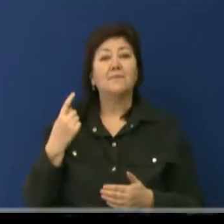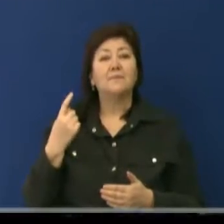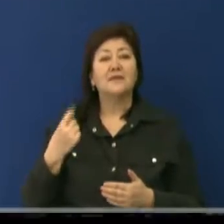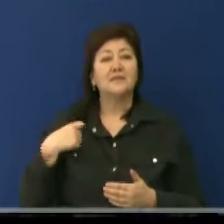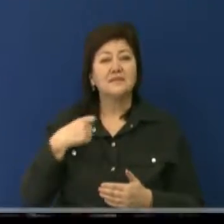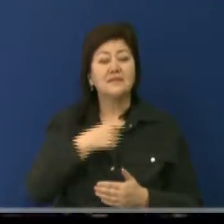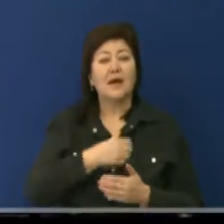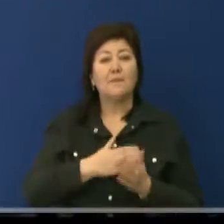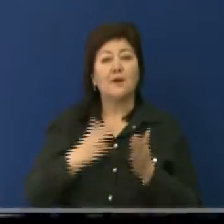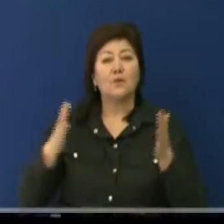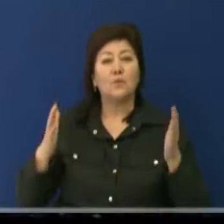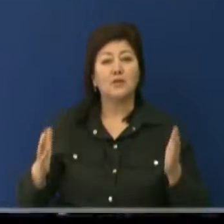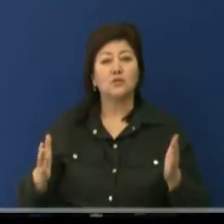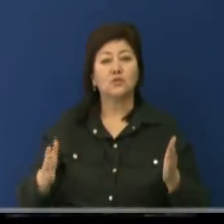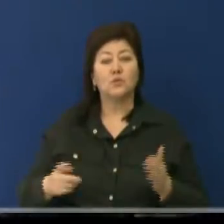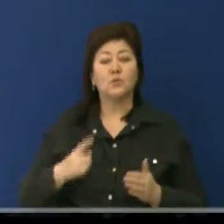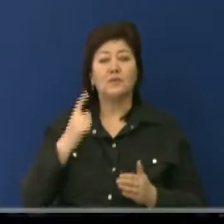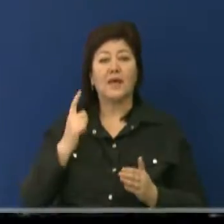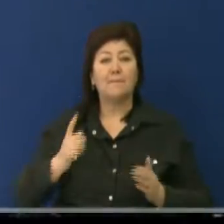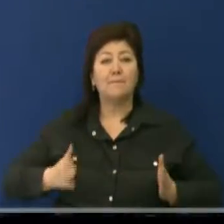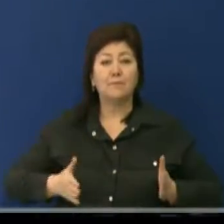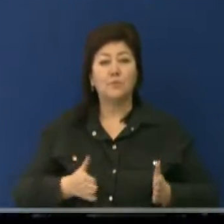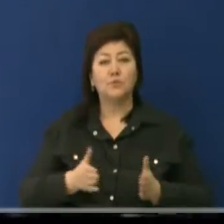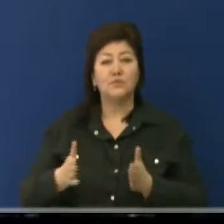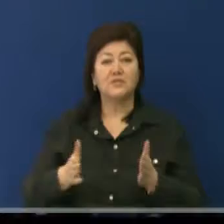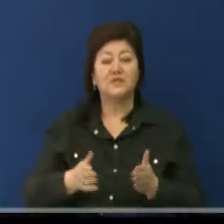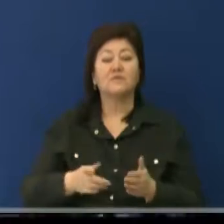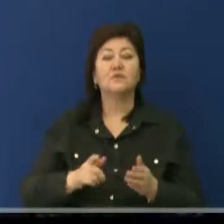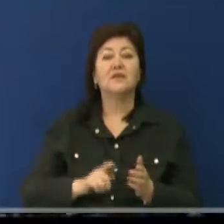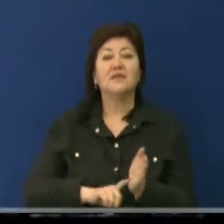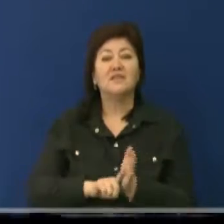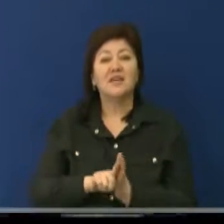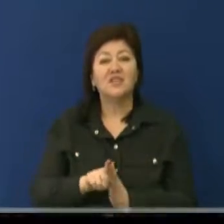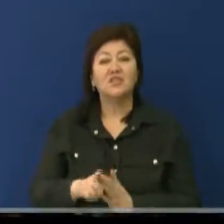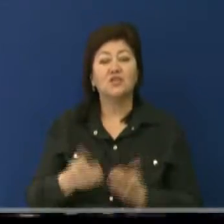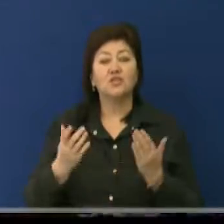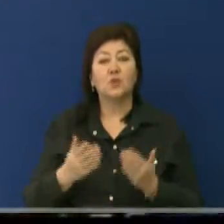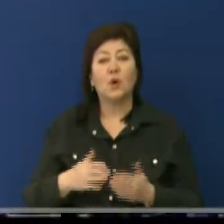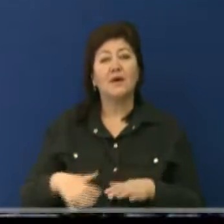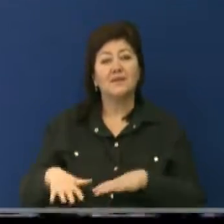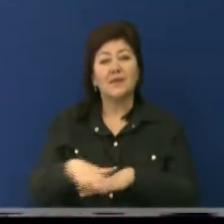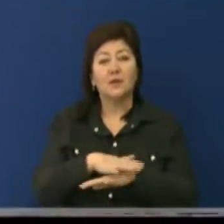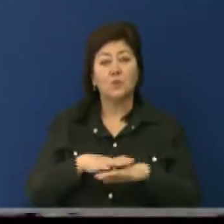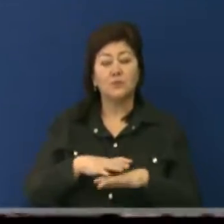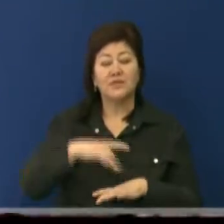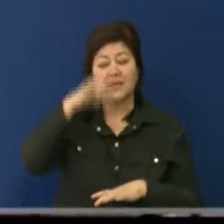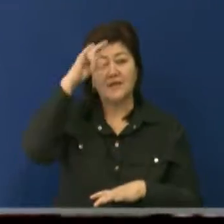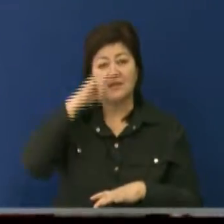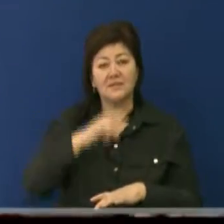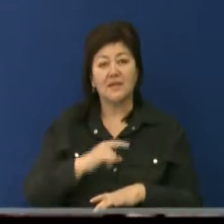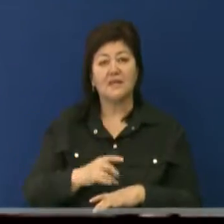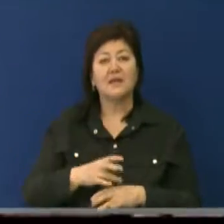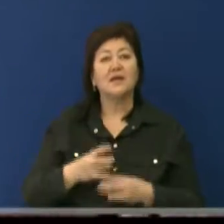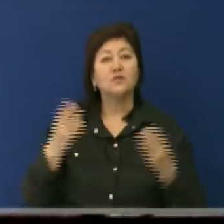үлкен саяси жолының басында азаматтарды бейбітшілік пен келісім жағдайында көп ұлтты ел үлкен биіктерге жететініне және